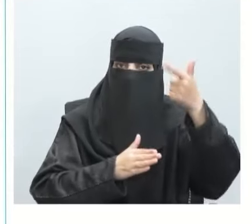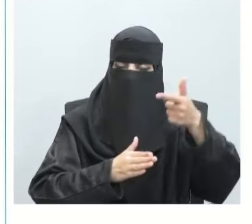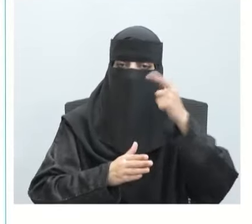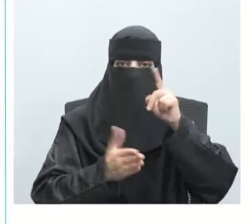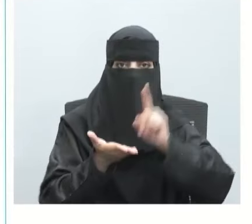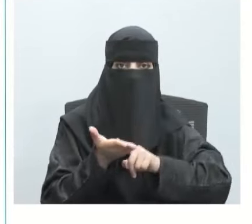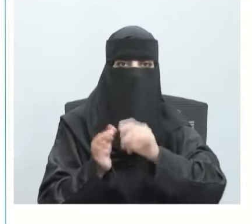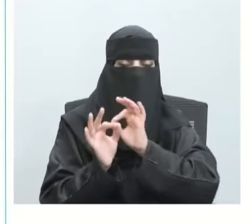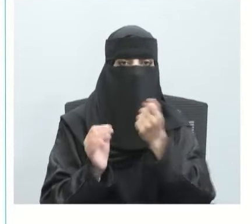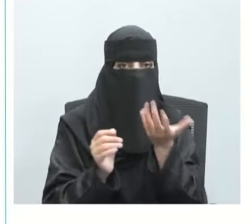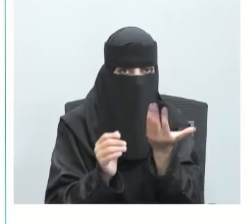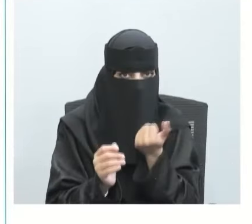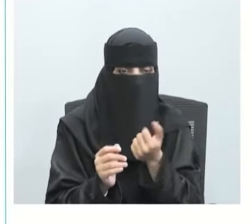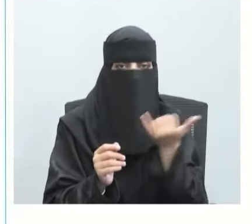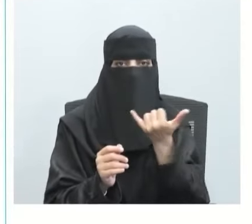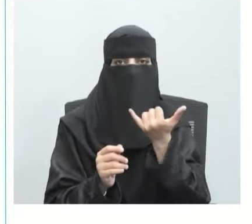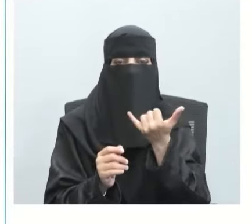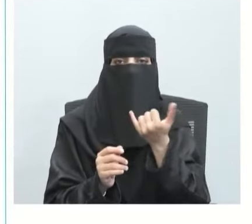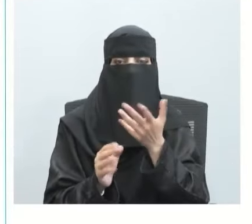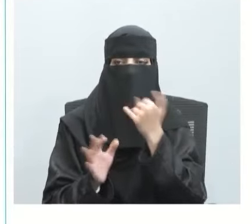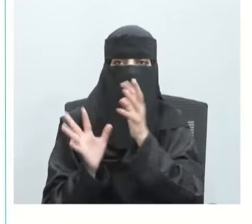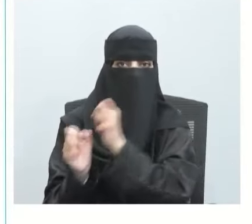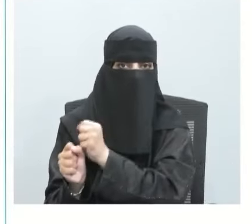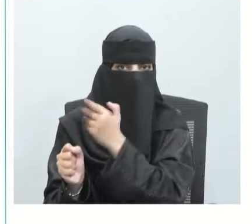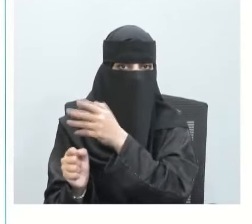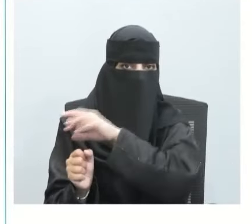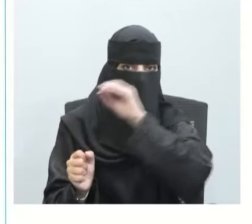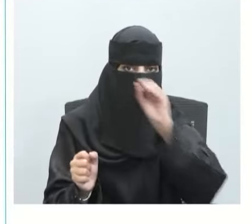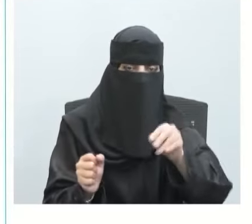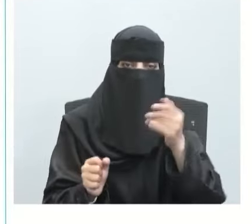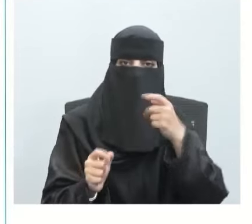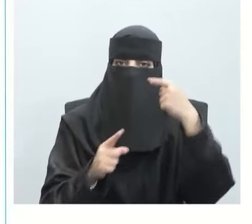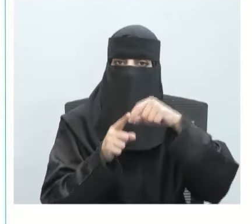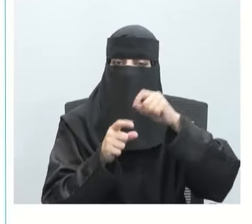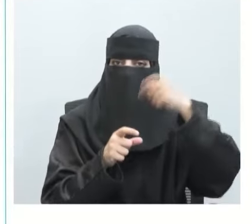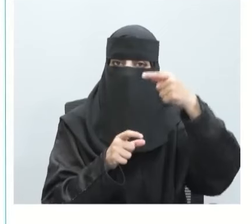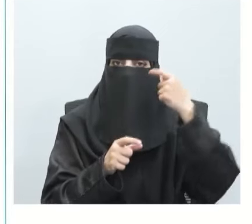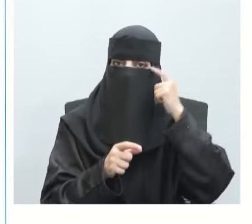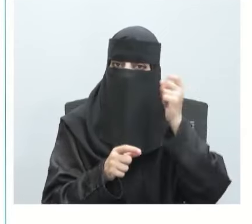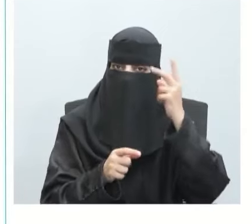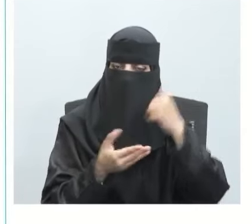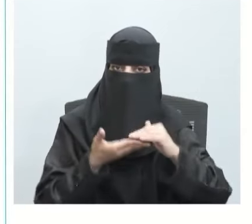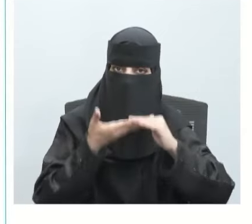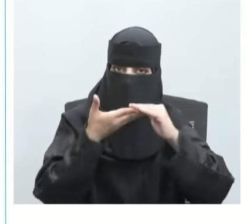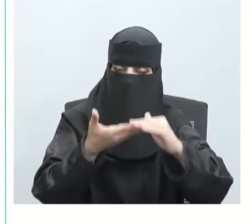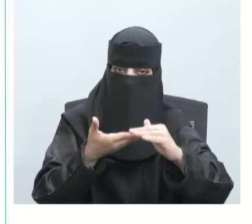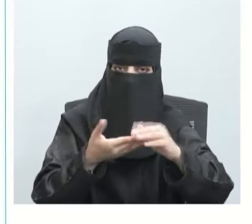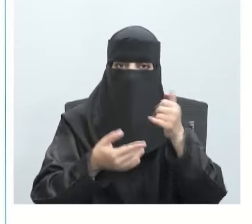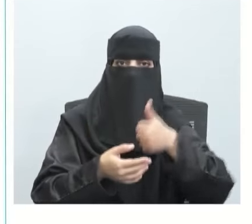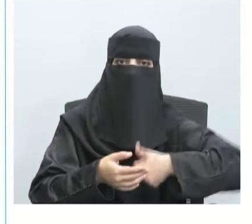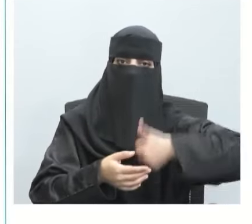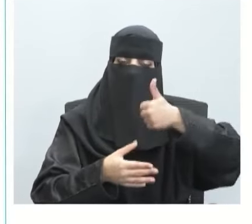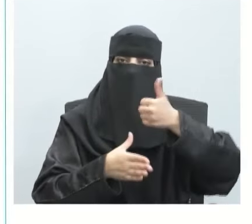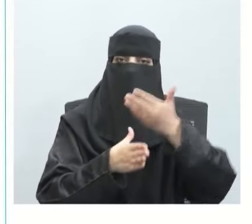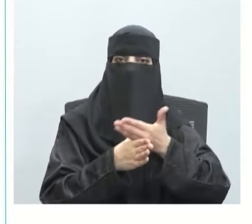وبالتالي قد تحتاج الى تلك المدخرات في المستقبل وهذا مقترح وهذا من الافضل